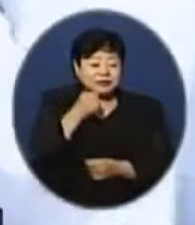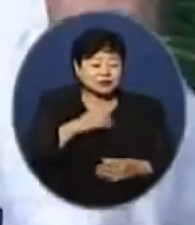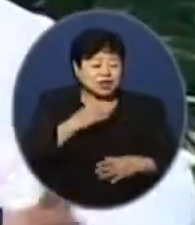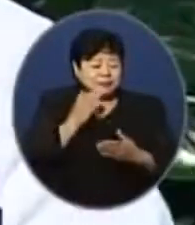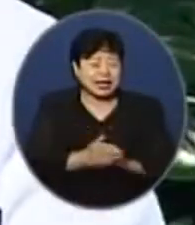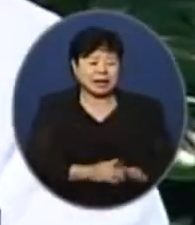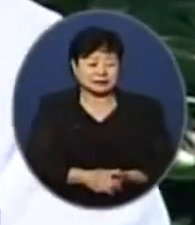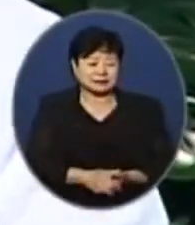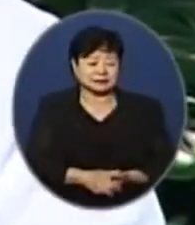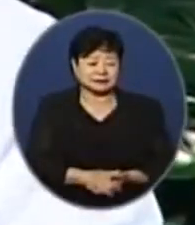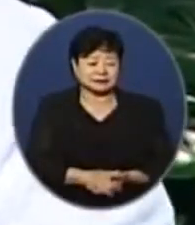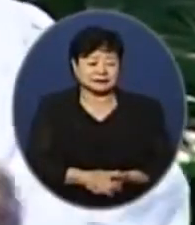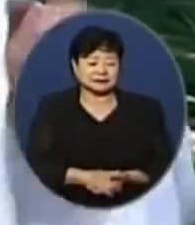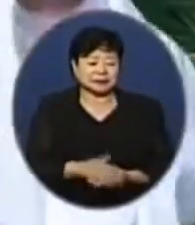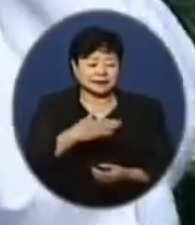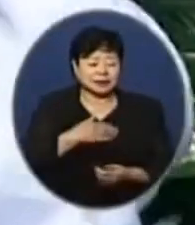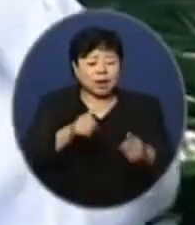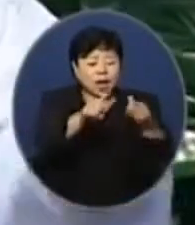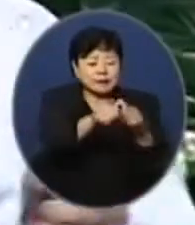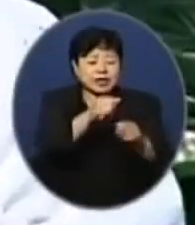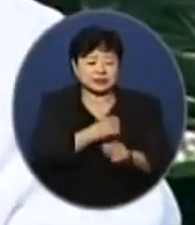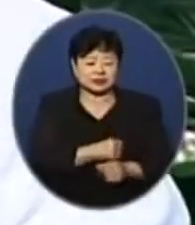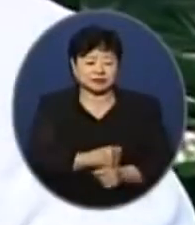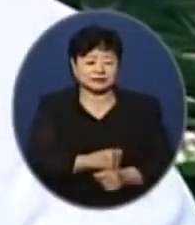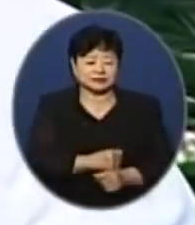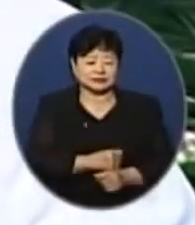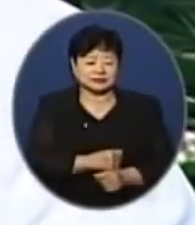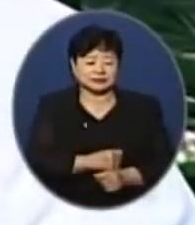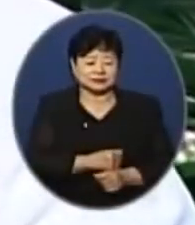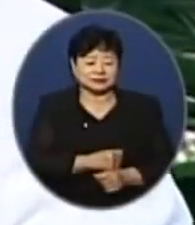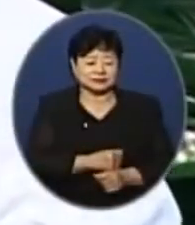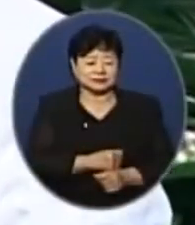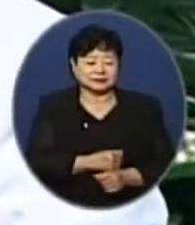두려워하지 말라. 내가 너와 함께 할 것이라.